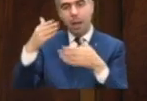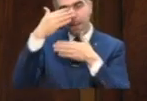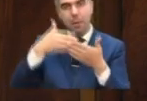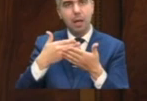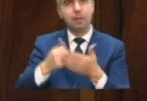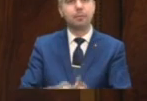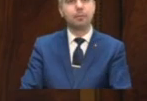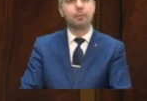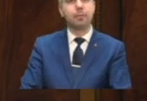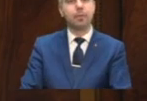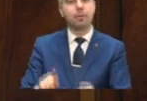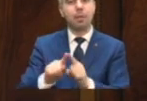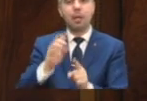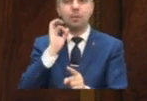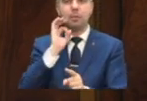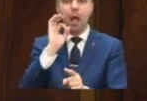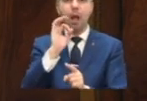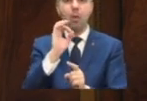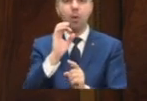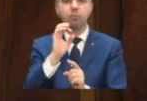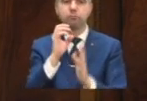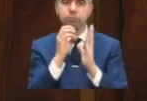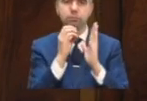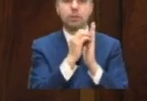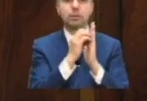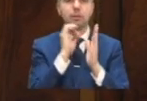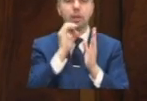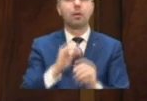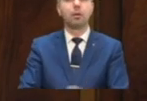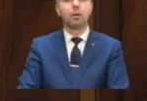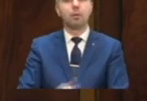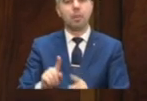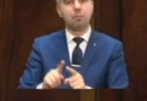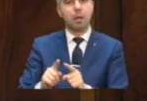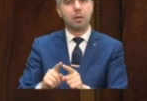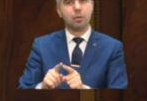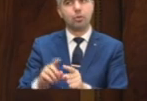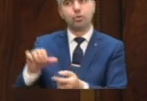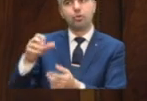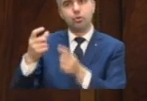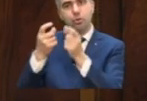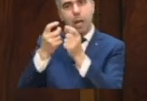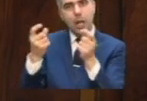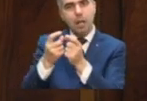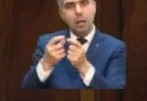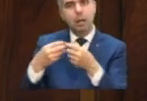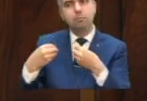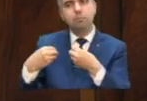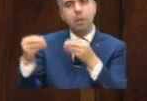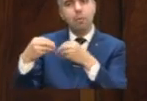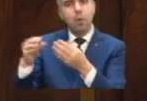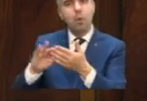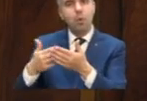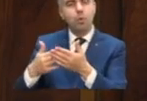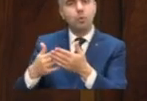يكون اون بلاتفورم لا الاستثمار هنا ولا حتى التصدير ديال